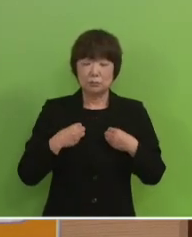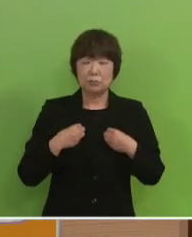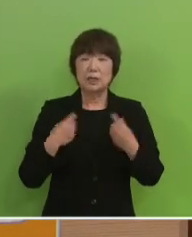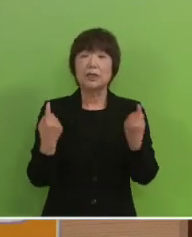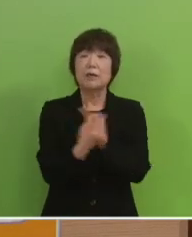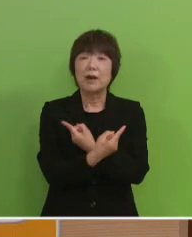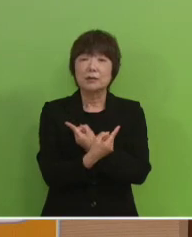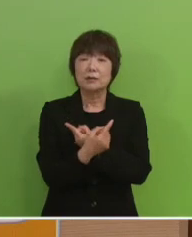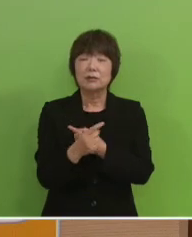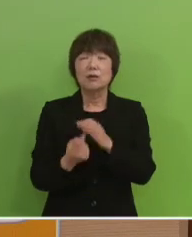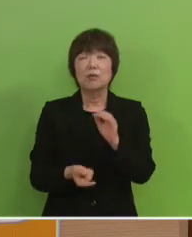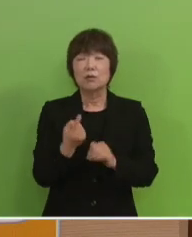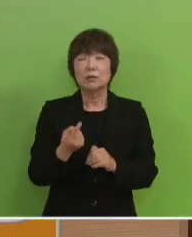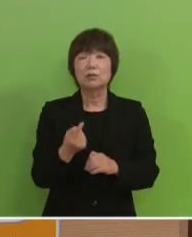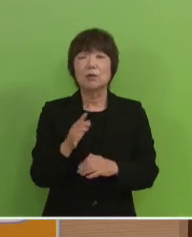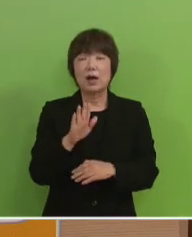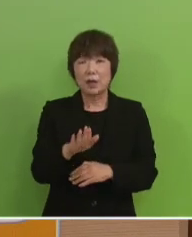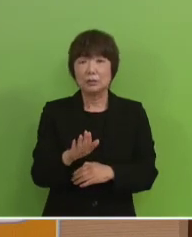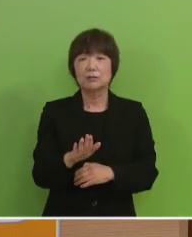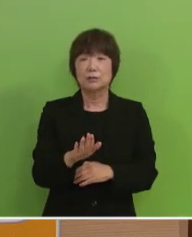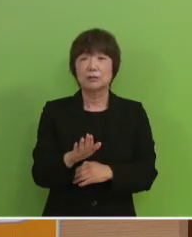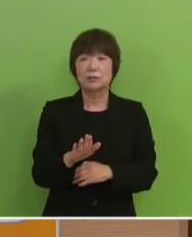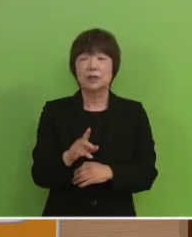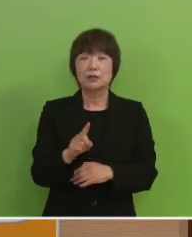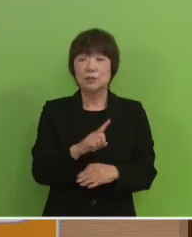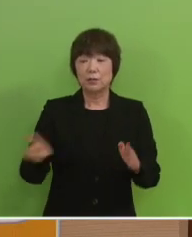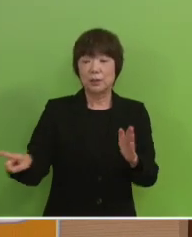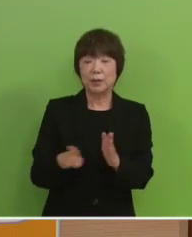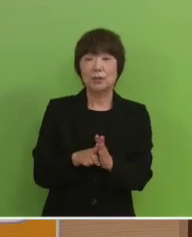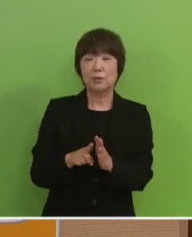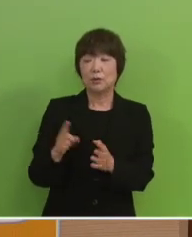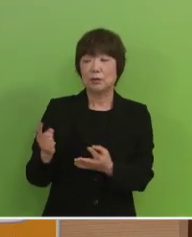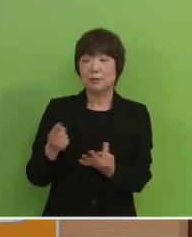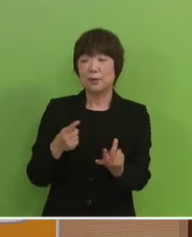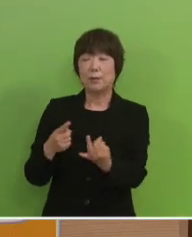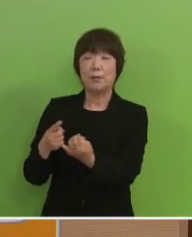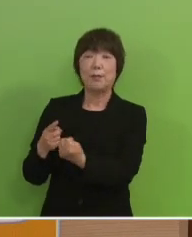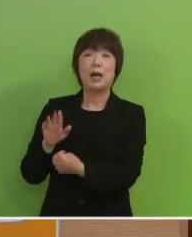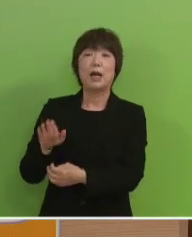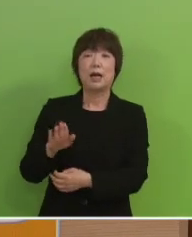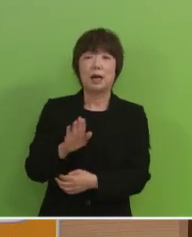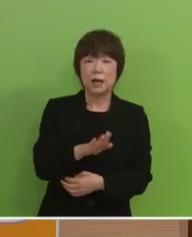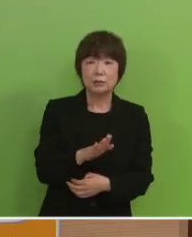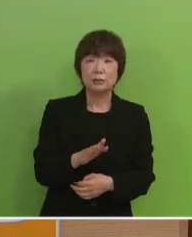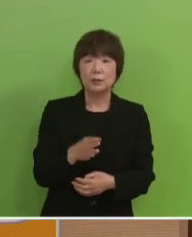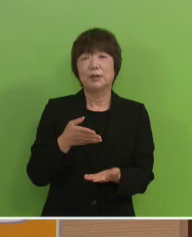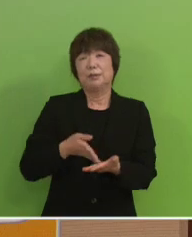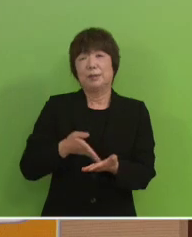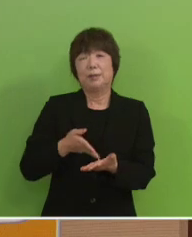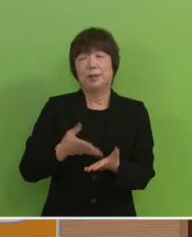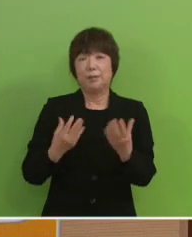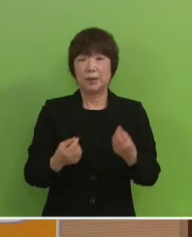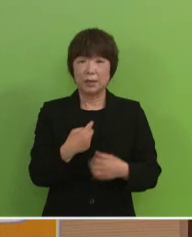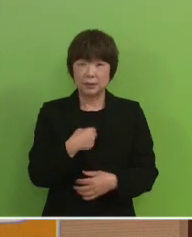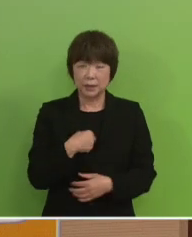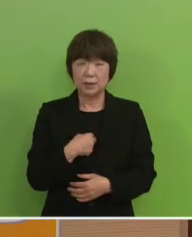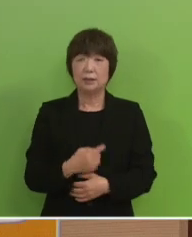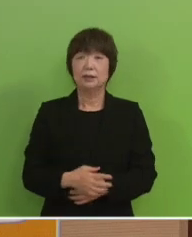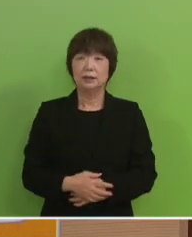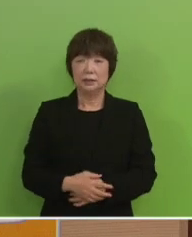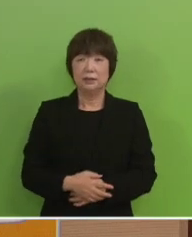なる可能性あの天領生に転じるということももう今までの事例で何度も伝えてきたとおりであり